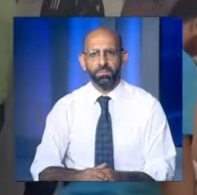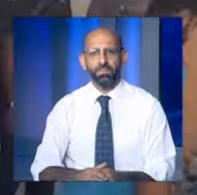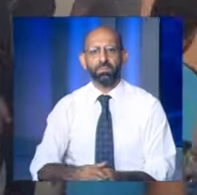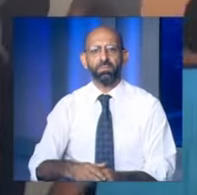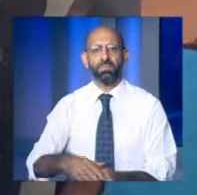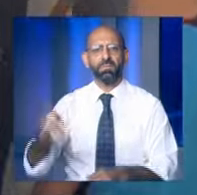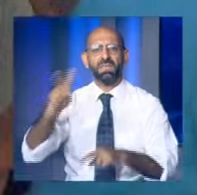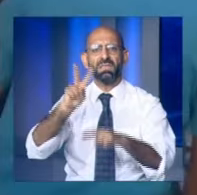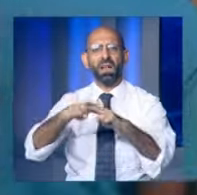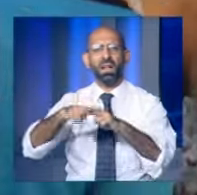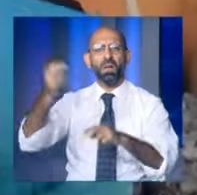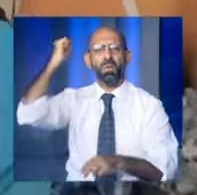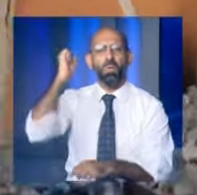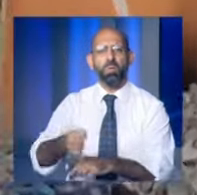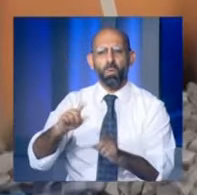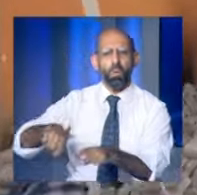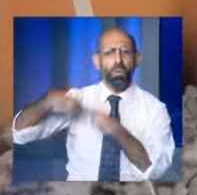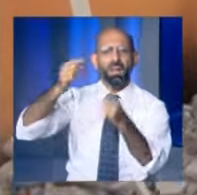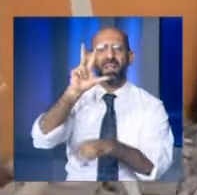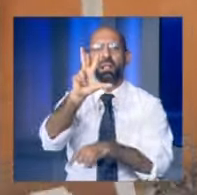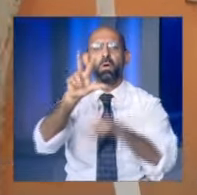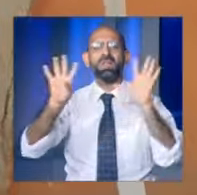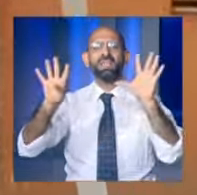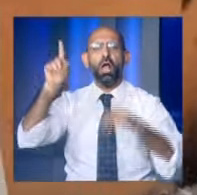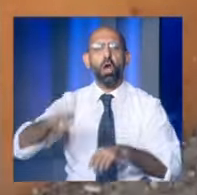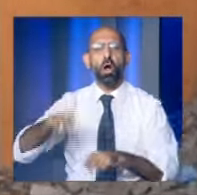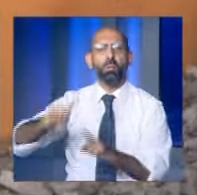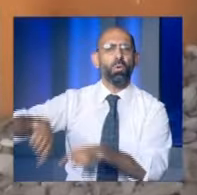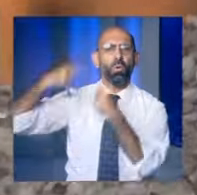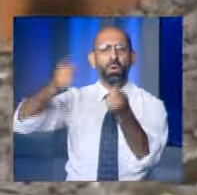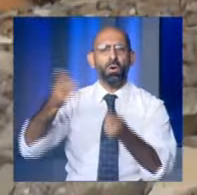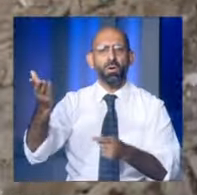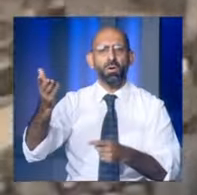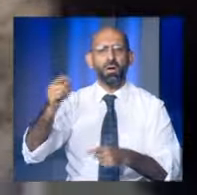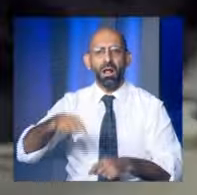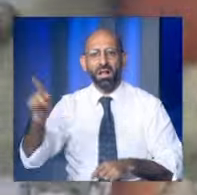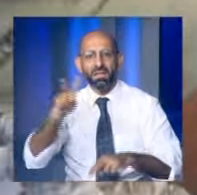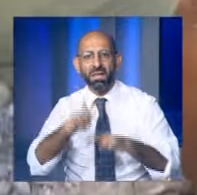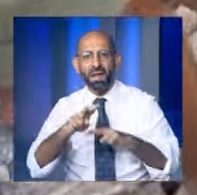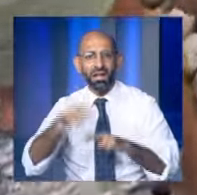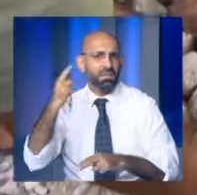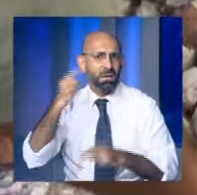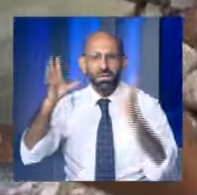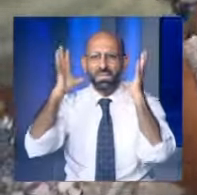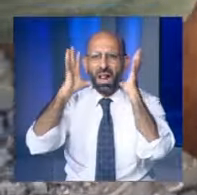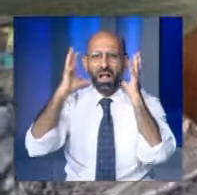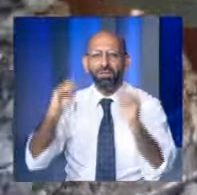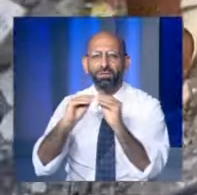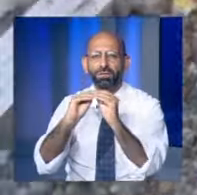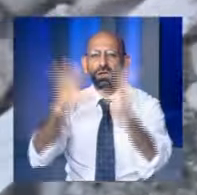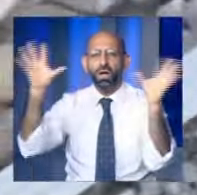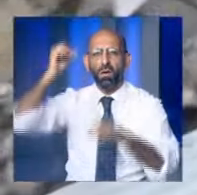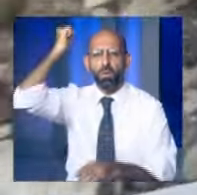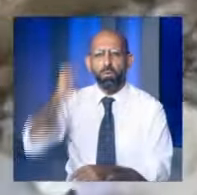دخلت الحرب الإسرائيلية المدمرة على قطاع غزة يومها 309، واستهلته قوات الاحتلال خلال